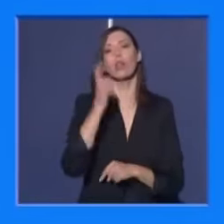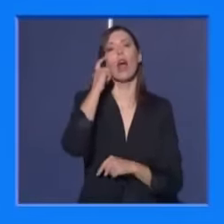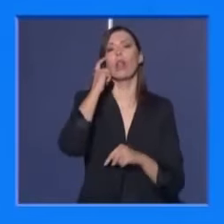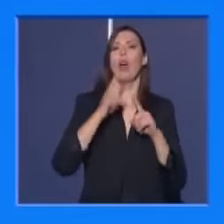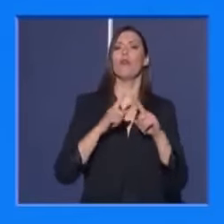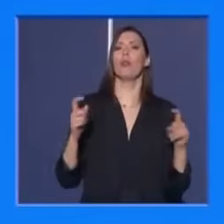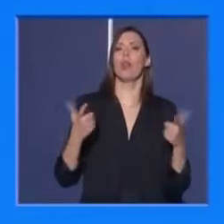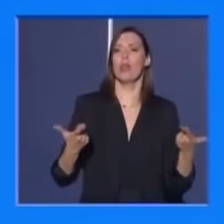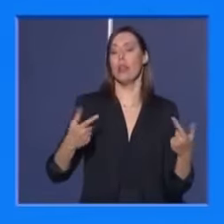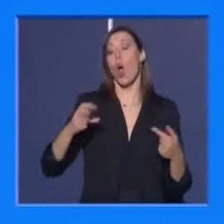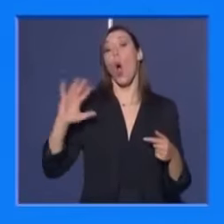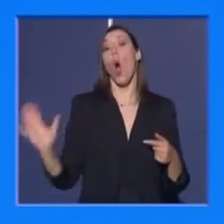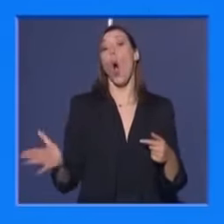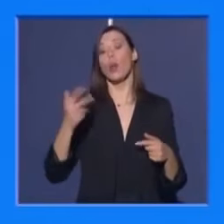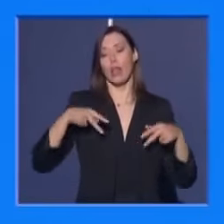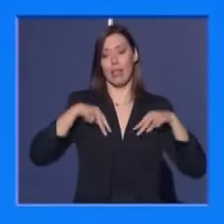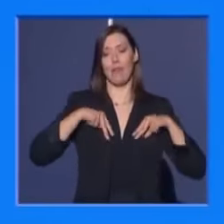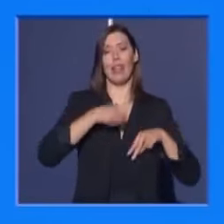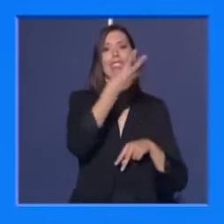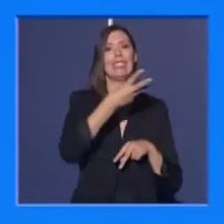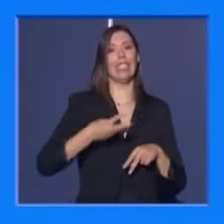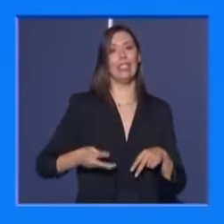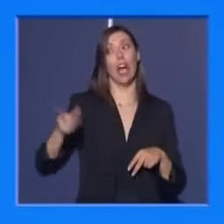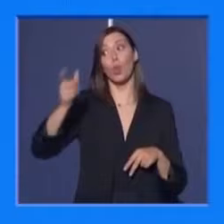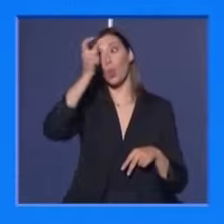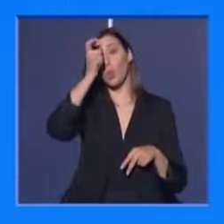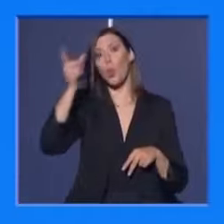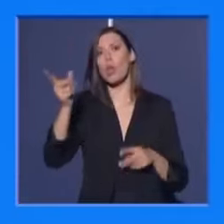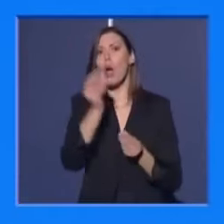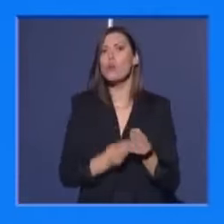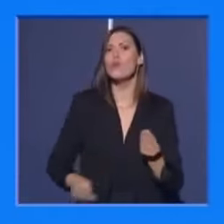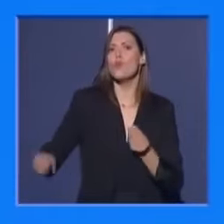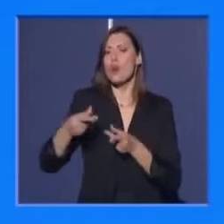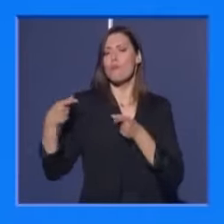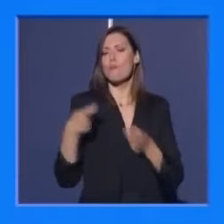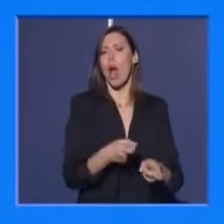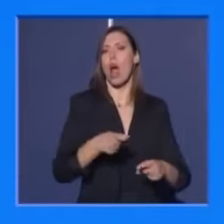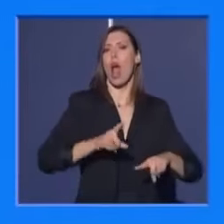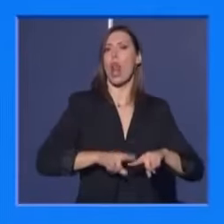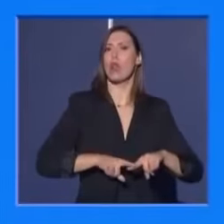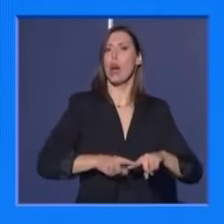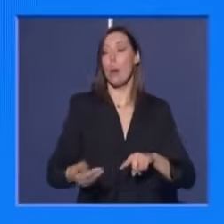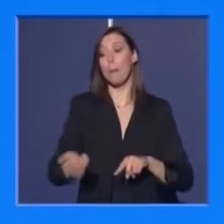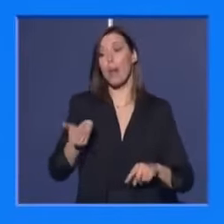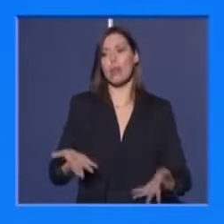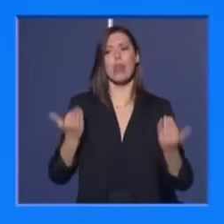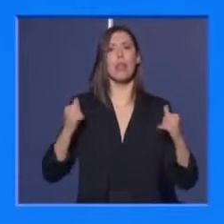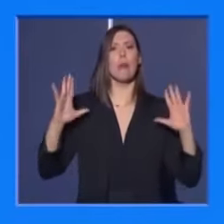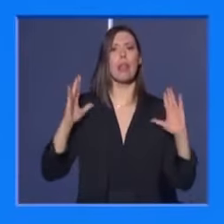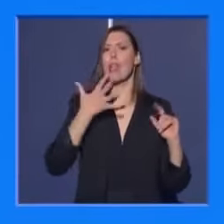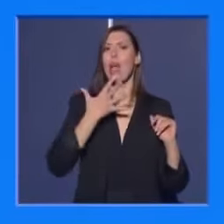όπλο πίεσης και εκβιασμού της Ελλάδος, που προηγουμένως δεν είχε. Όσο εμείς ελέγχαμε τι περνάει από τα